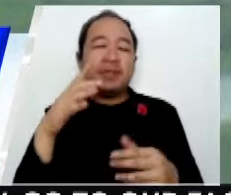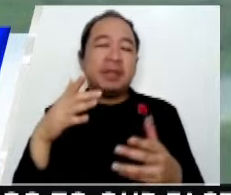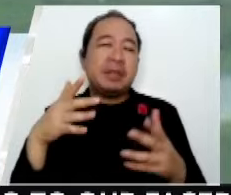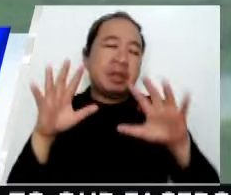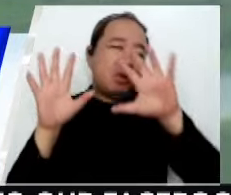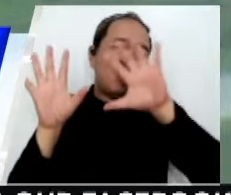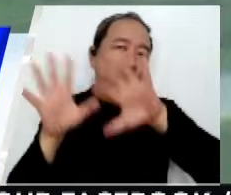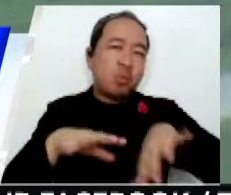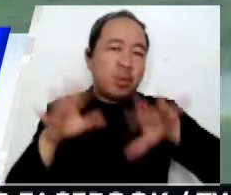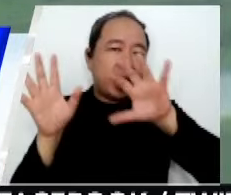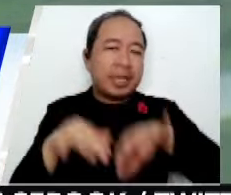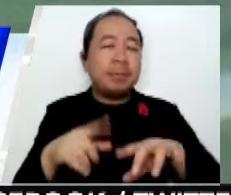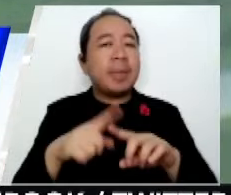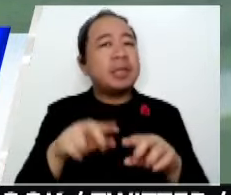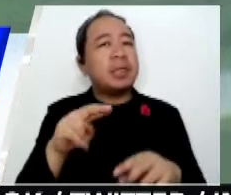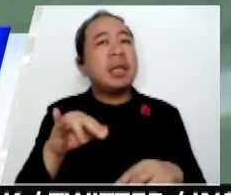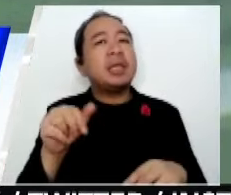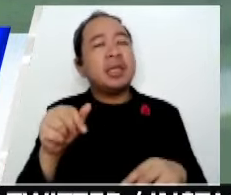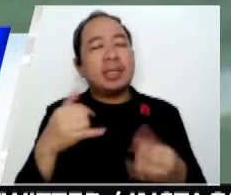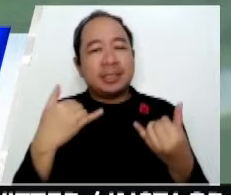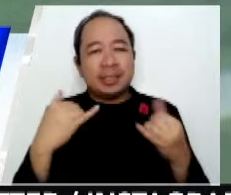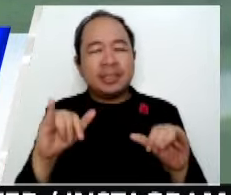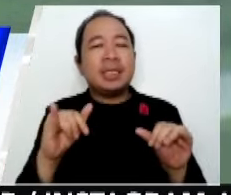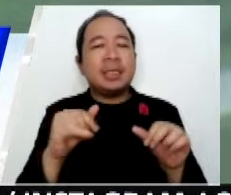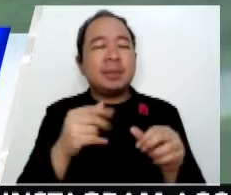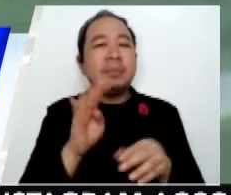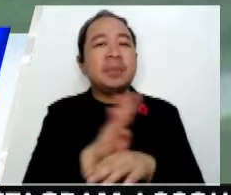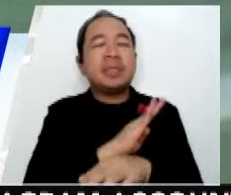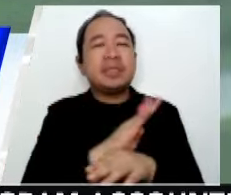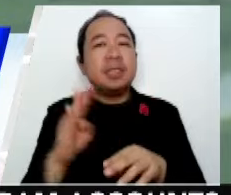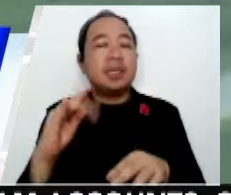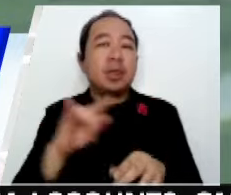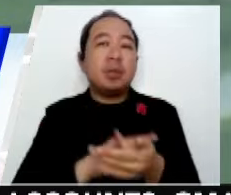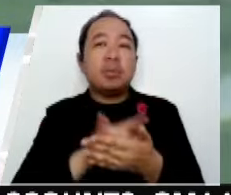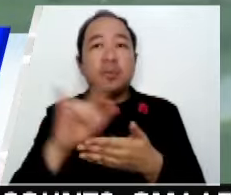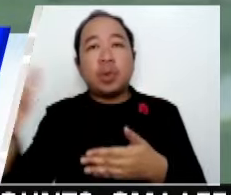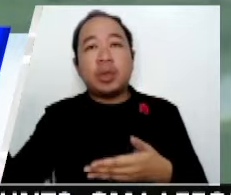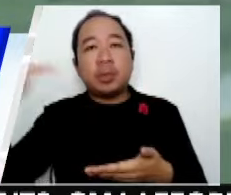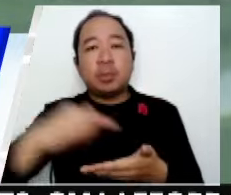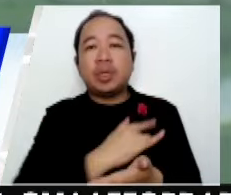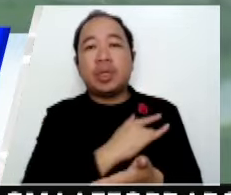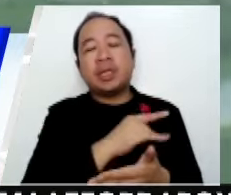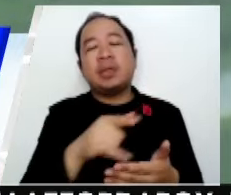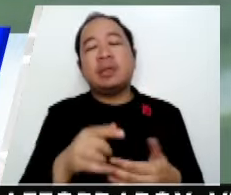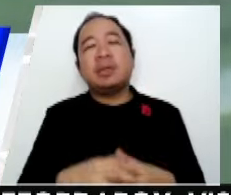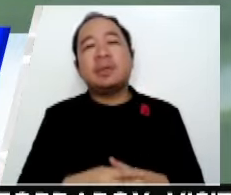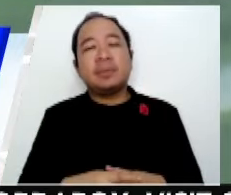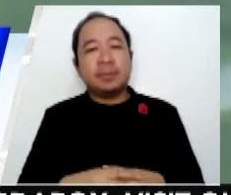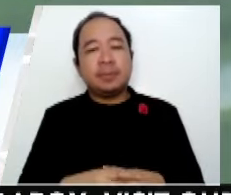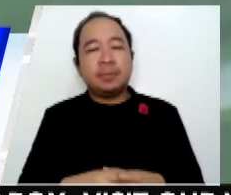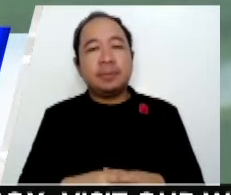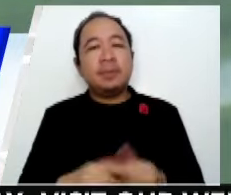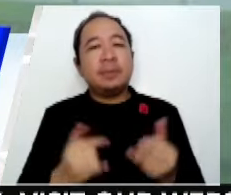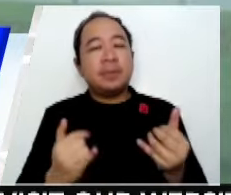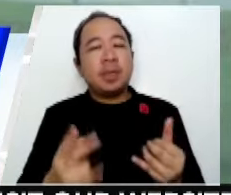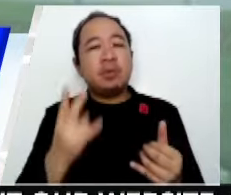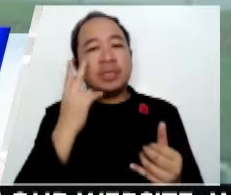NAIA sa pag-alis at pagdating ng mga biyahe ng eroplano. Narito po ang ilan sa ating mga naging